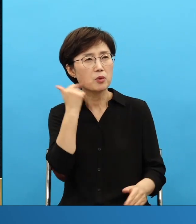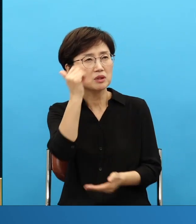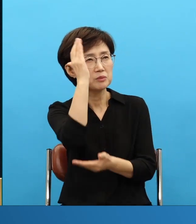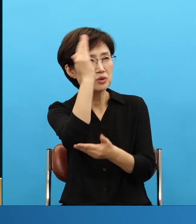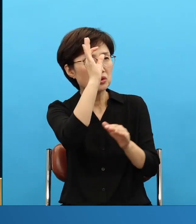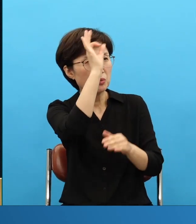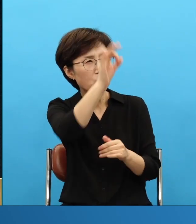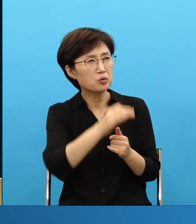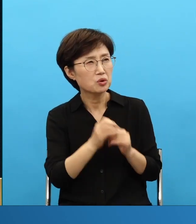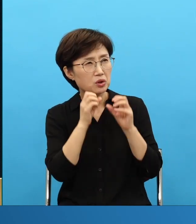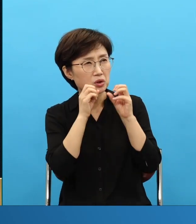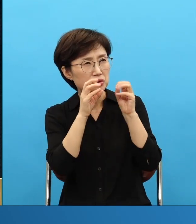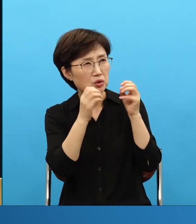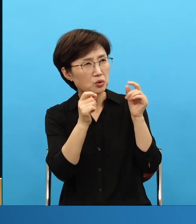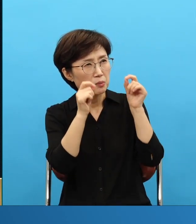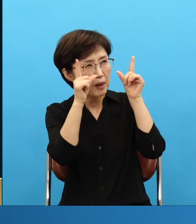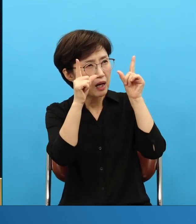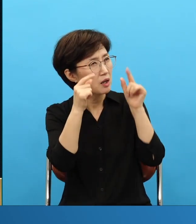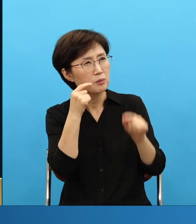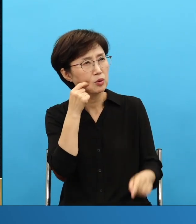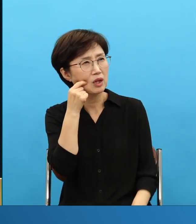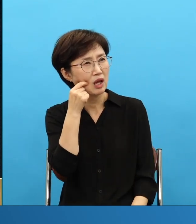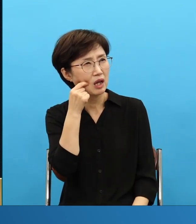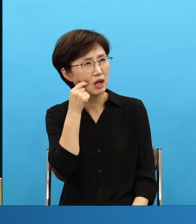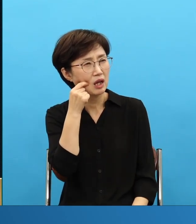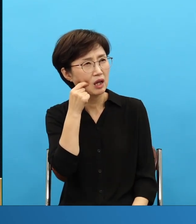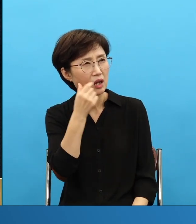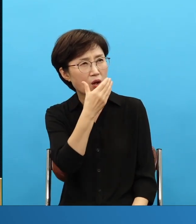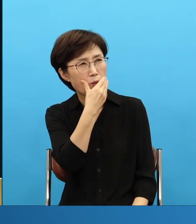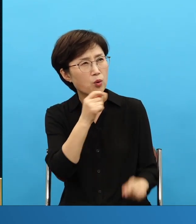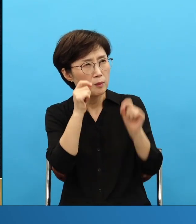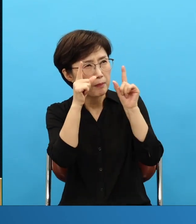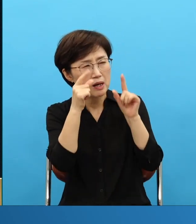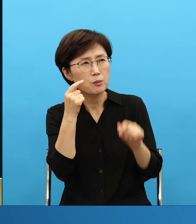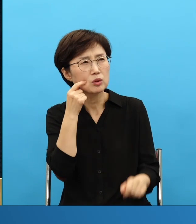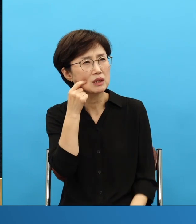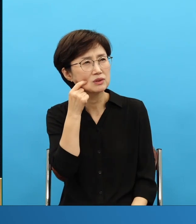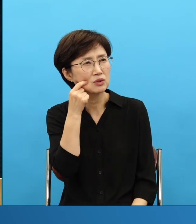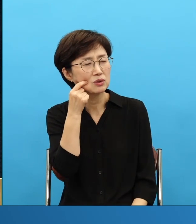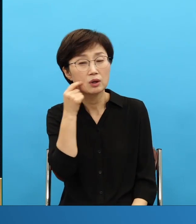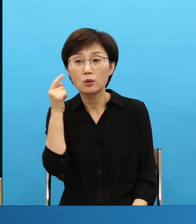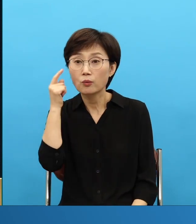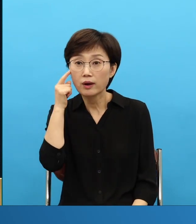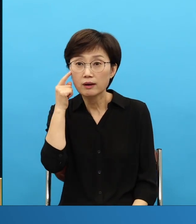encountered. All my life, I listened to the sermons of pastors and I couldn't realize what evangelism was about. 왜냐?